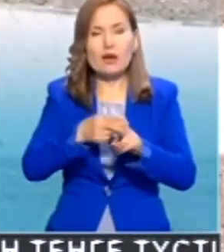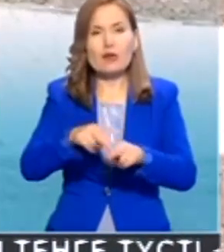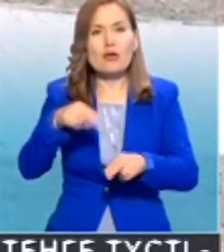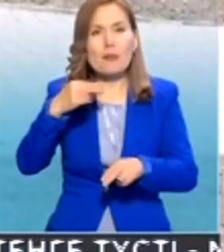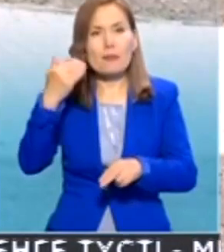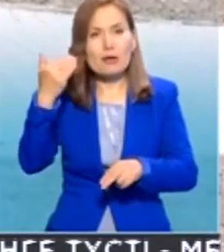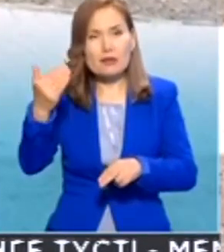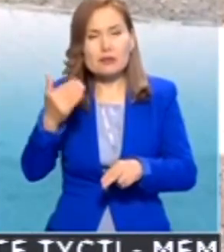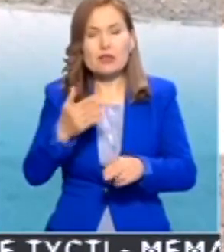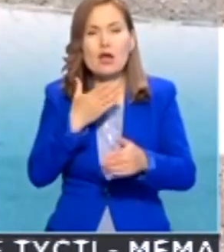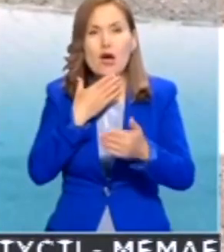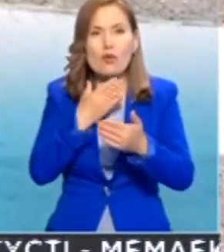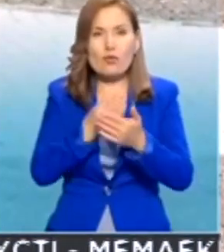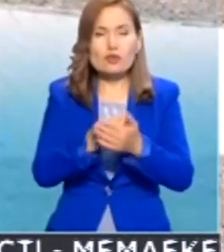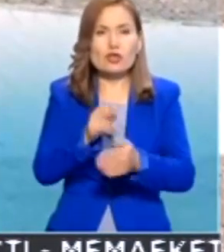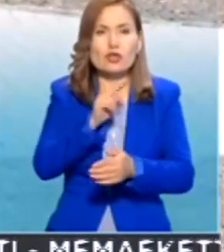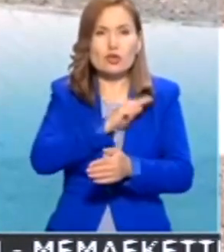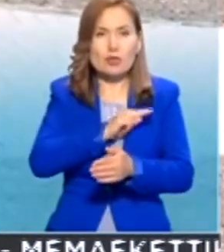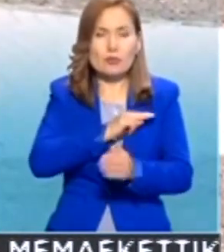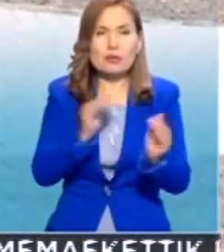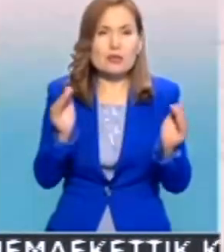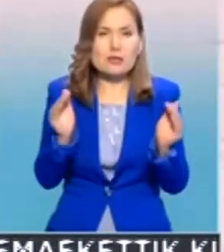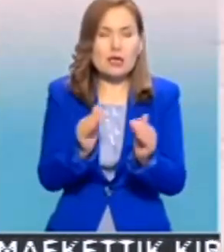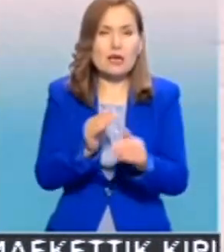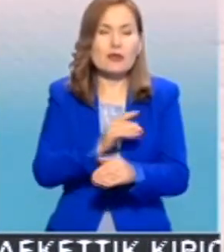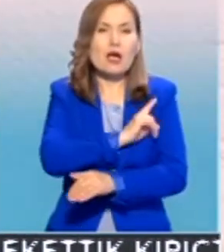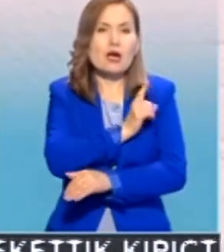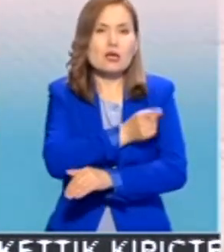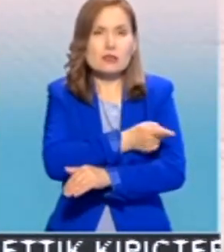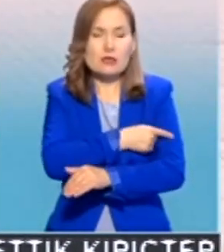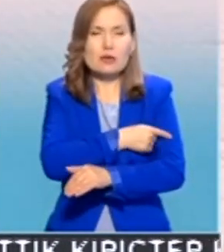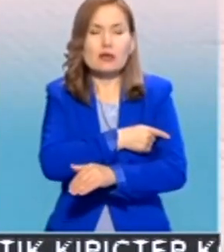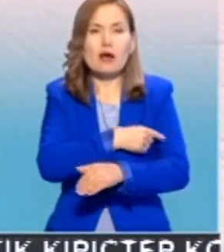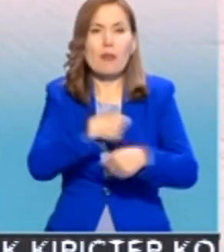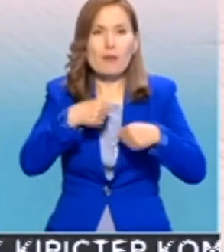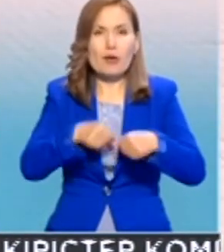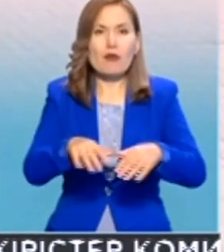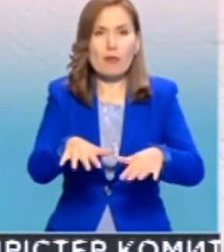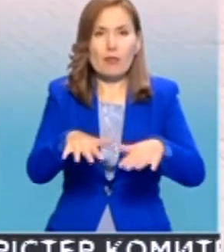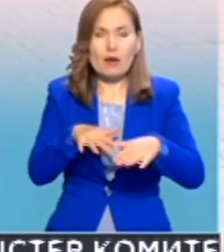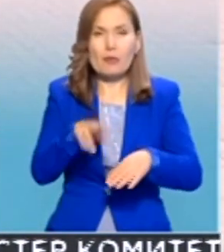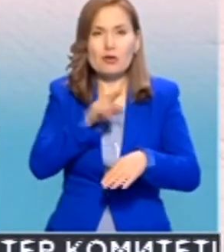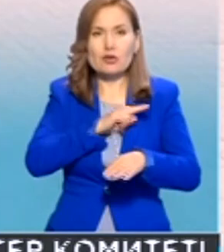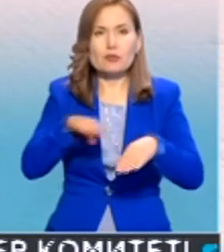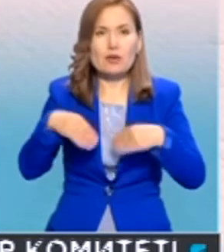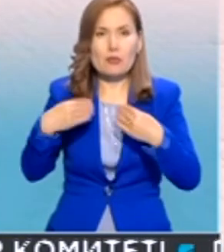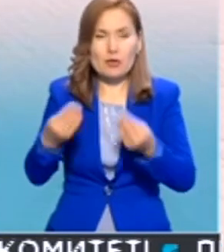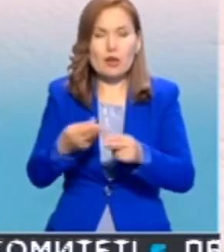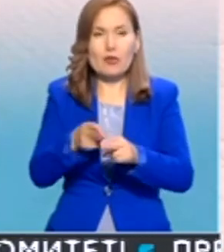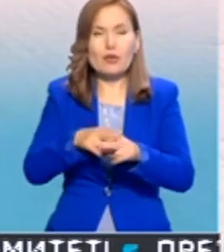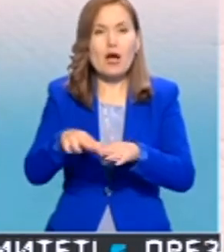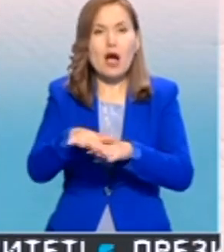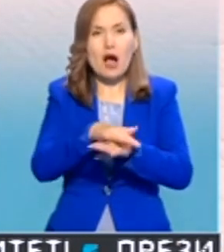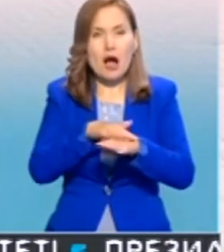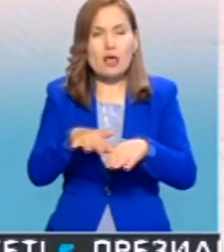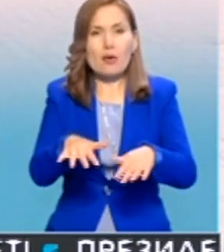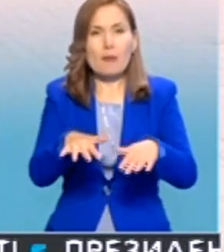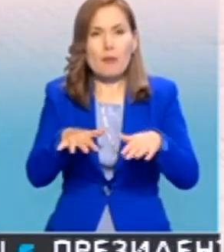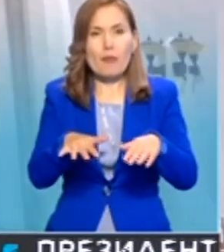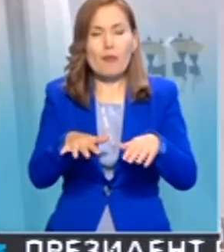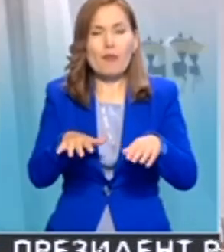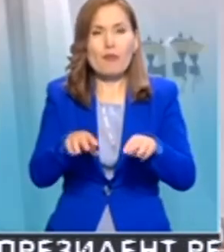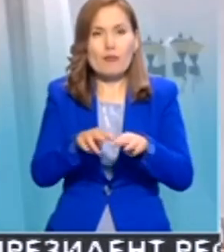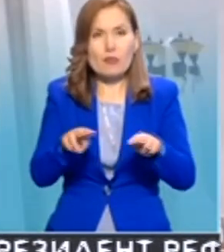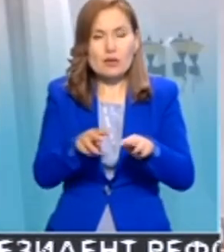бітті деген емес, жаңағы полномочиясының бәрін жаңағы парламентке өткізіп жатқаны. Бұл халықтың, парламенттің халықтың адамдары ғой, біз